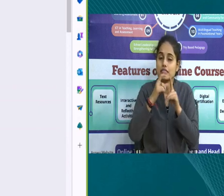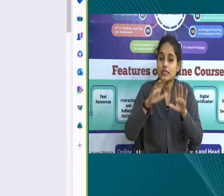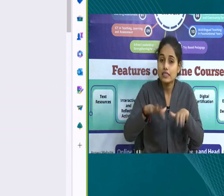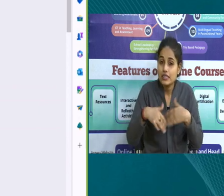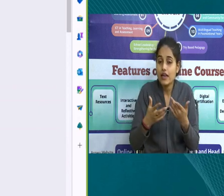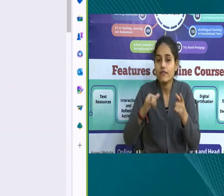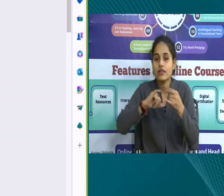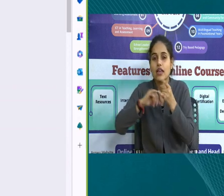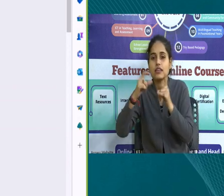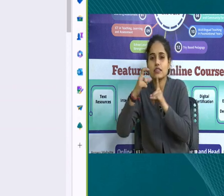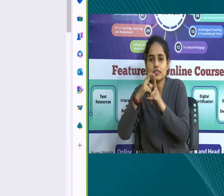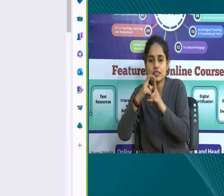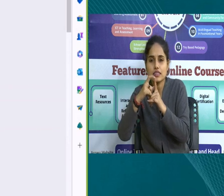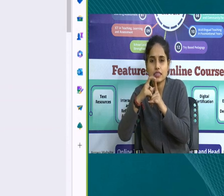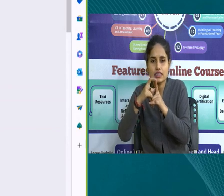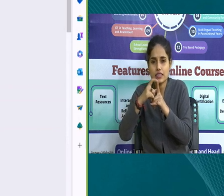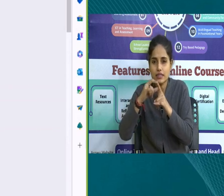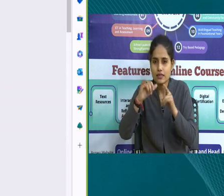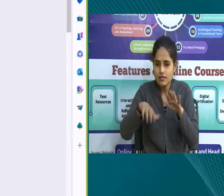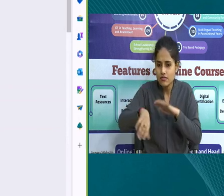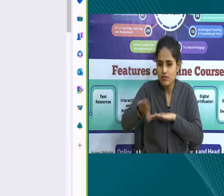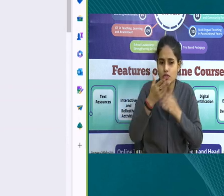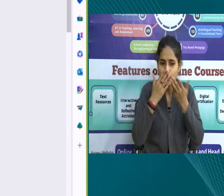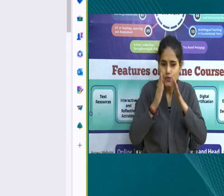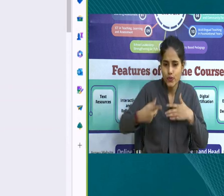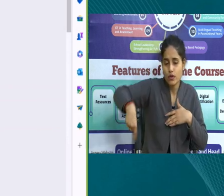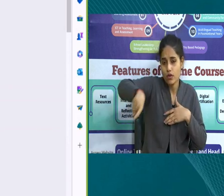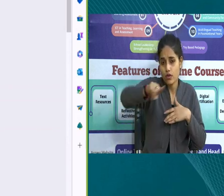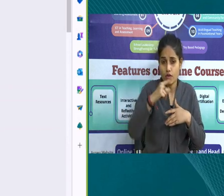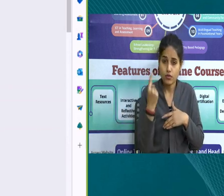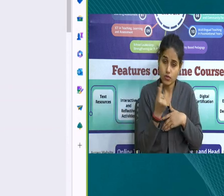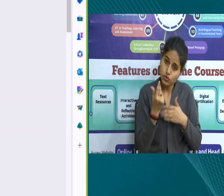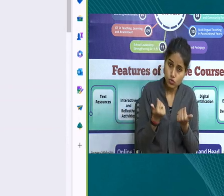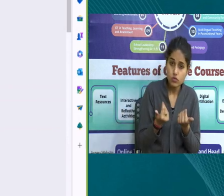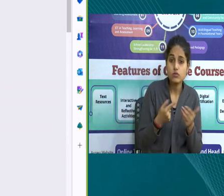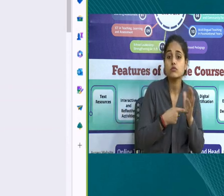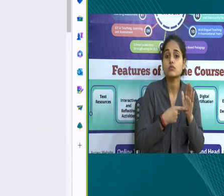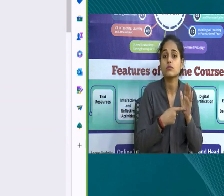स्पेसिफिक लर्निंग डिसेबिलेटी के बच्चे, उनके लिए हम यह वाला मॉडिफिकेशन कर